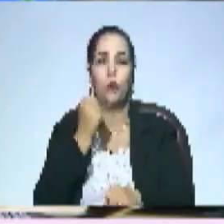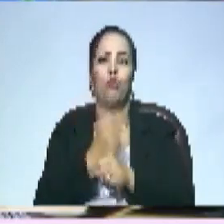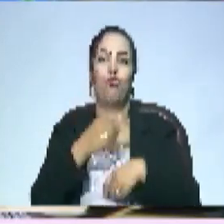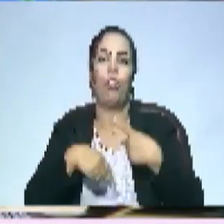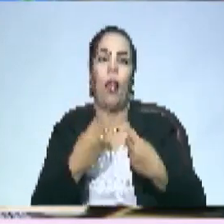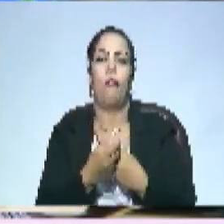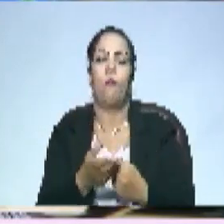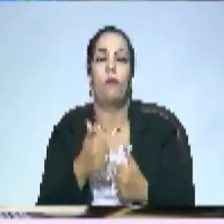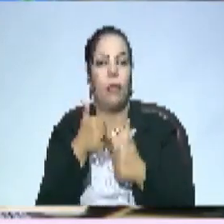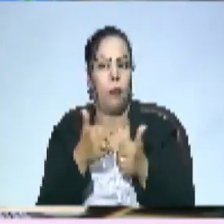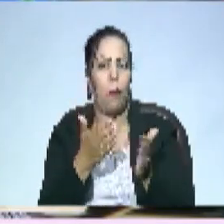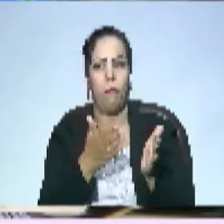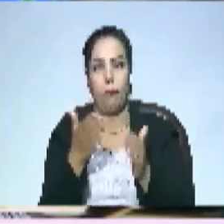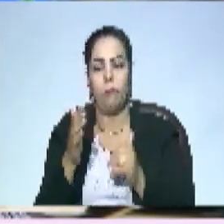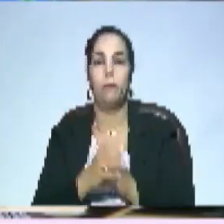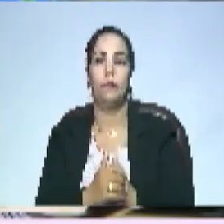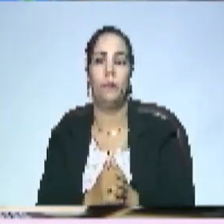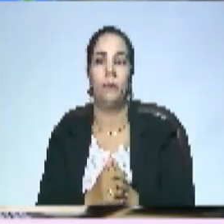طيب جميل